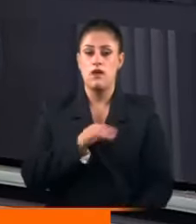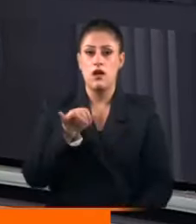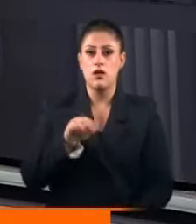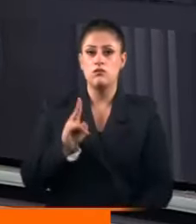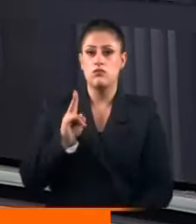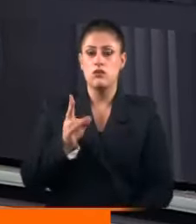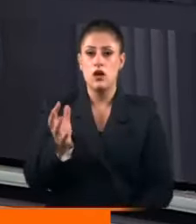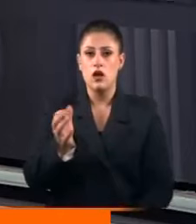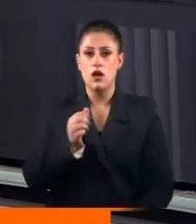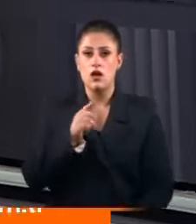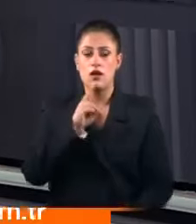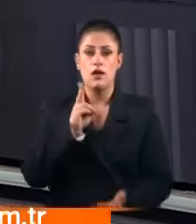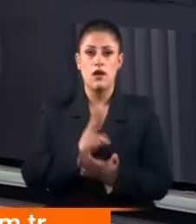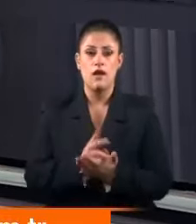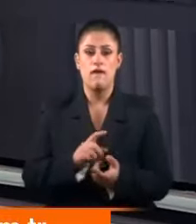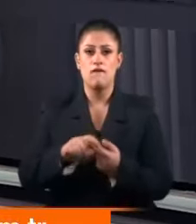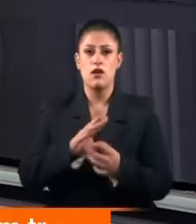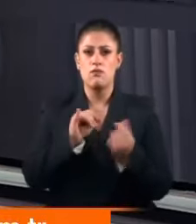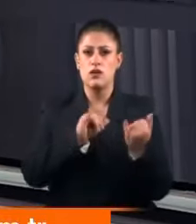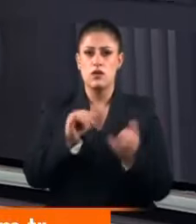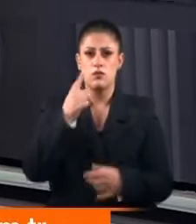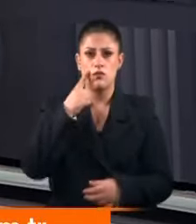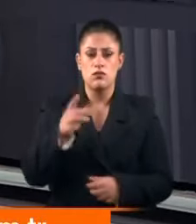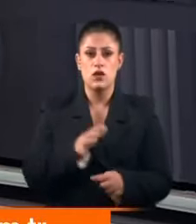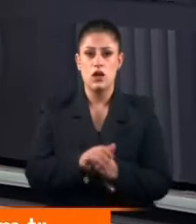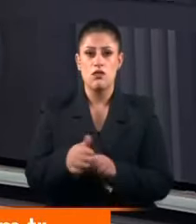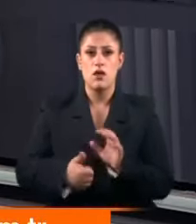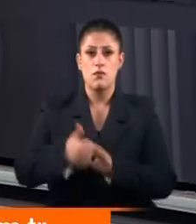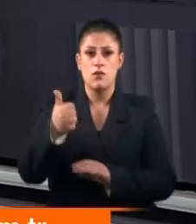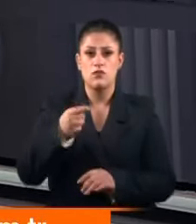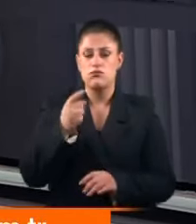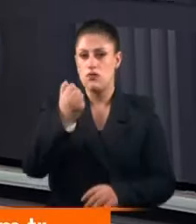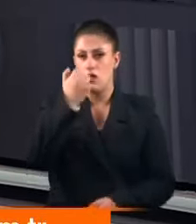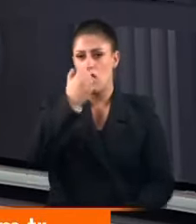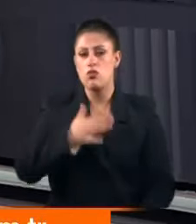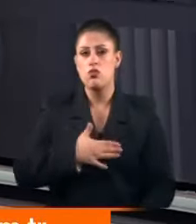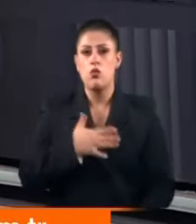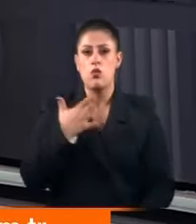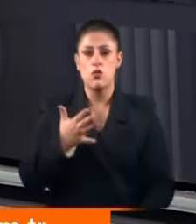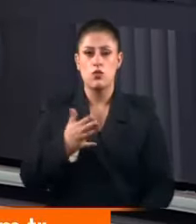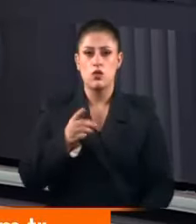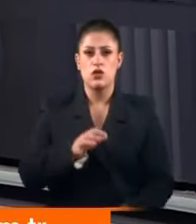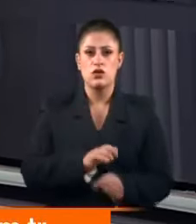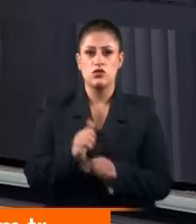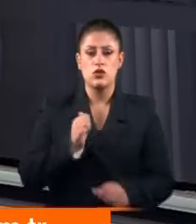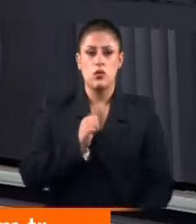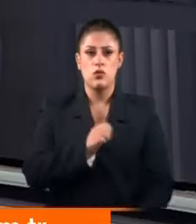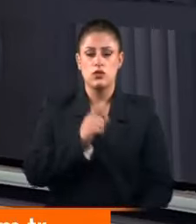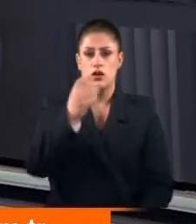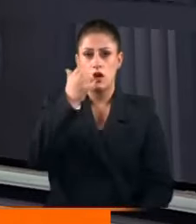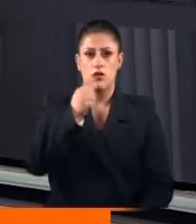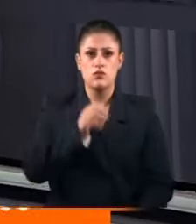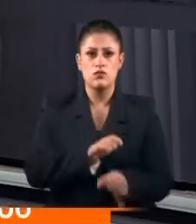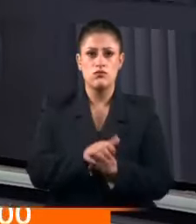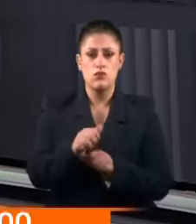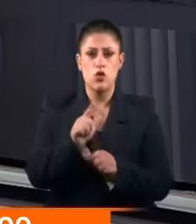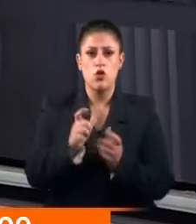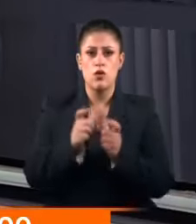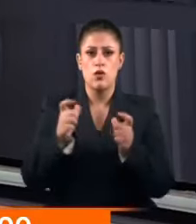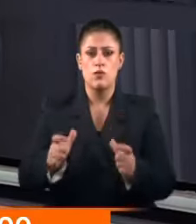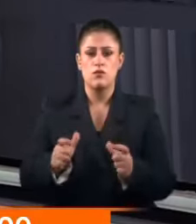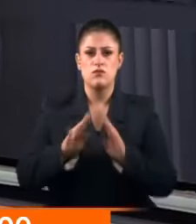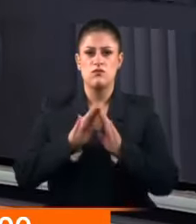hakkında alınan karara ve tüm tepkilere rağmen katliam başbakanı kana doymuyor. İşgal ordusu Gazze'de soykırıma, Lübnan'da da yıkım